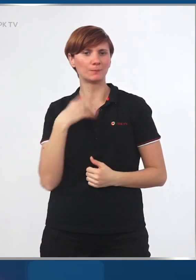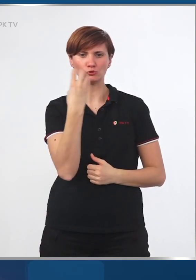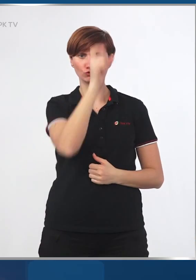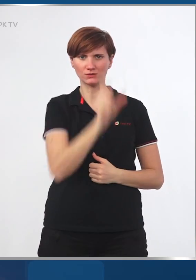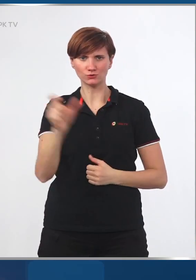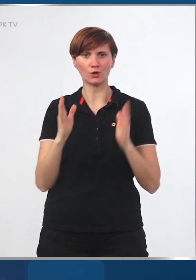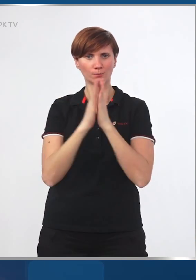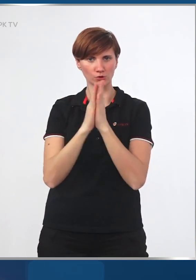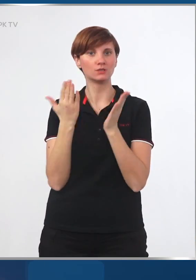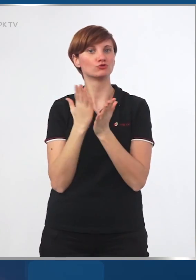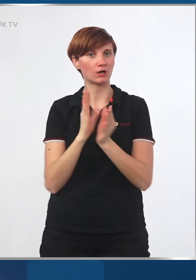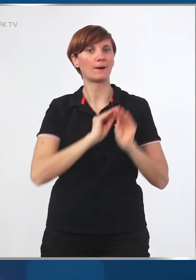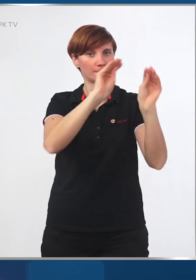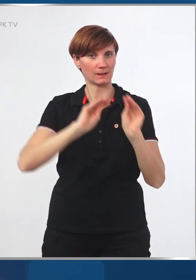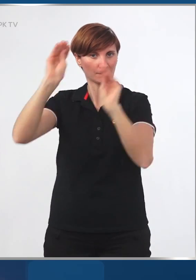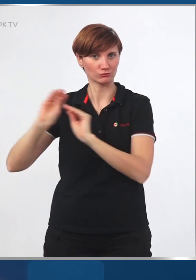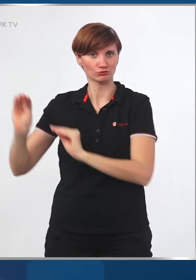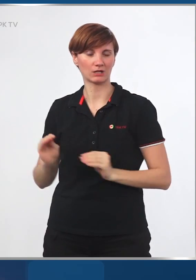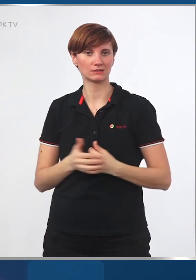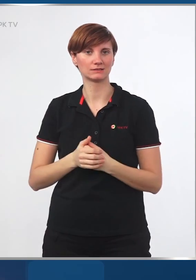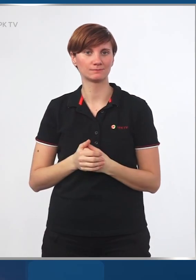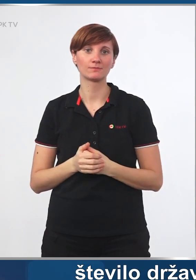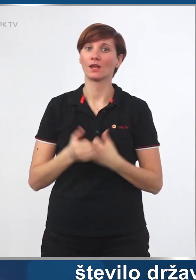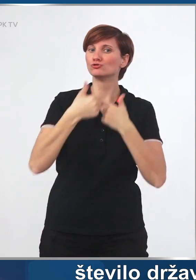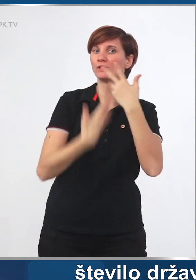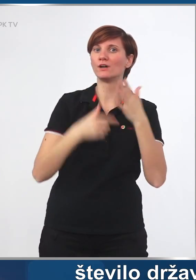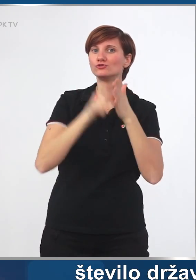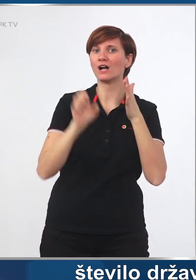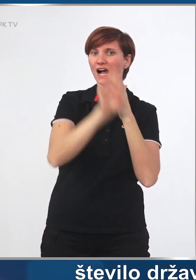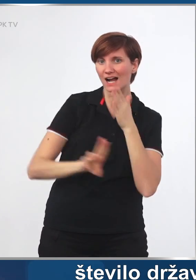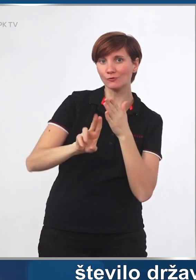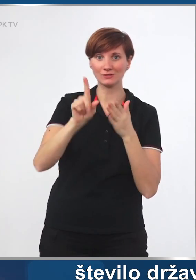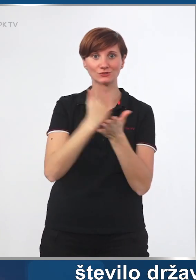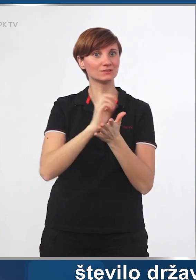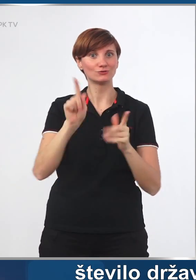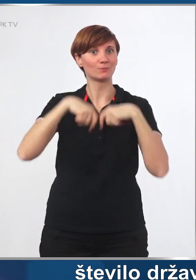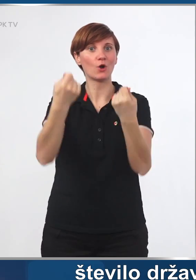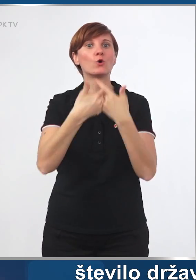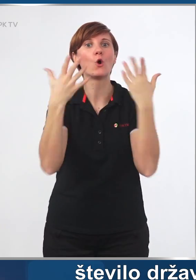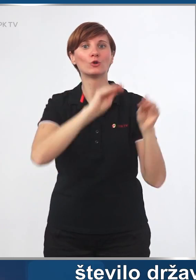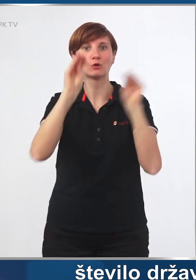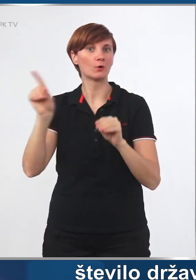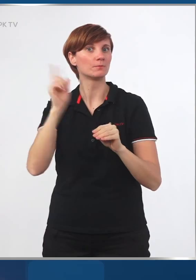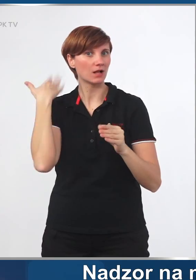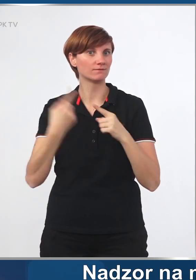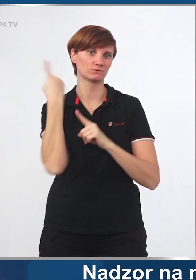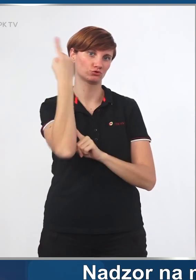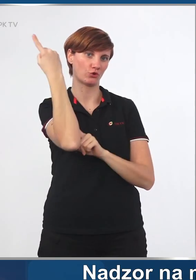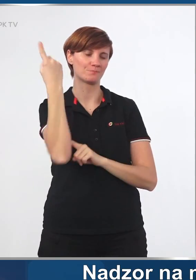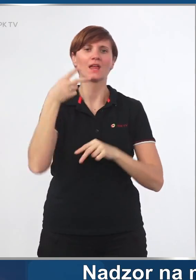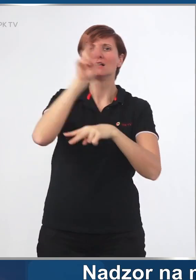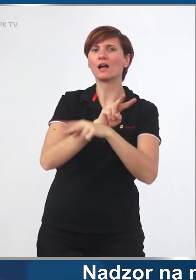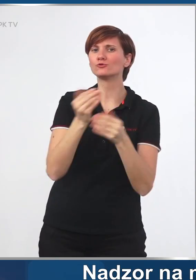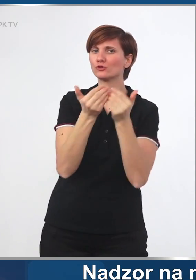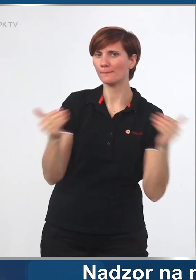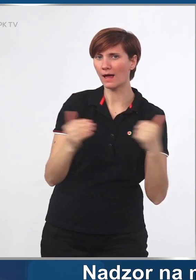Only 400 applications have been relocated and the number of member states which have not yet pledged any places is high. Die